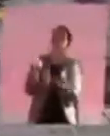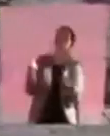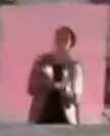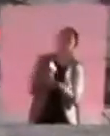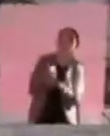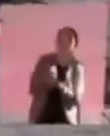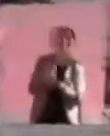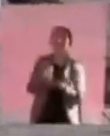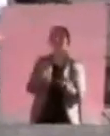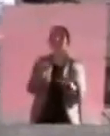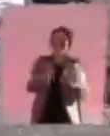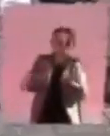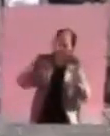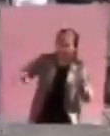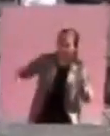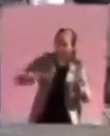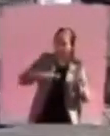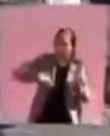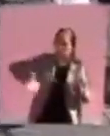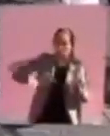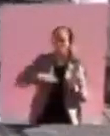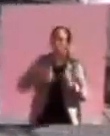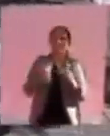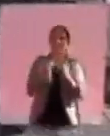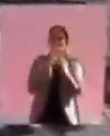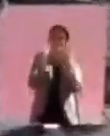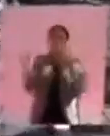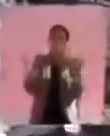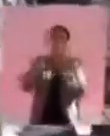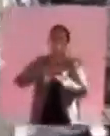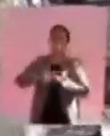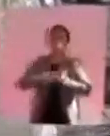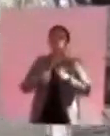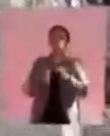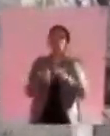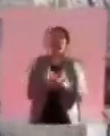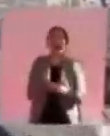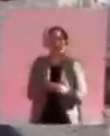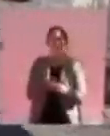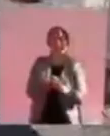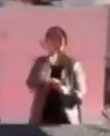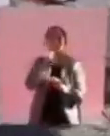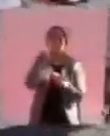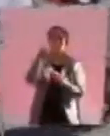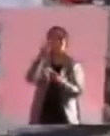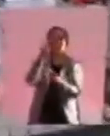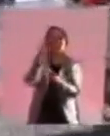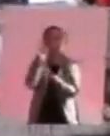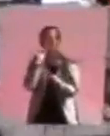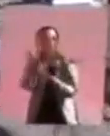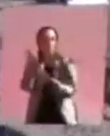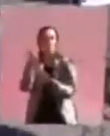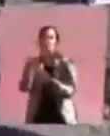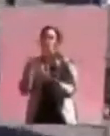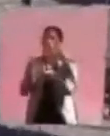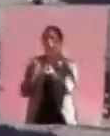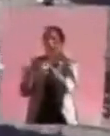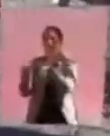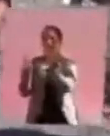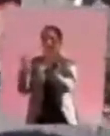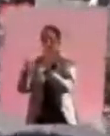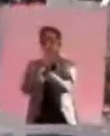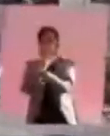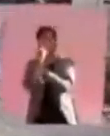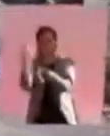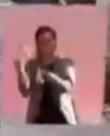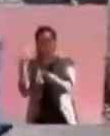organizzativo e contrattuale che facendo riferimento alle medesime unità gestionali si muovano in modo coordinato